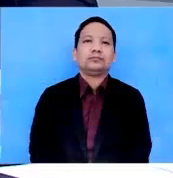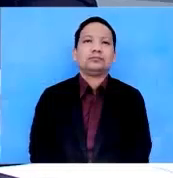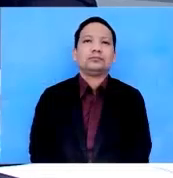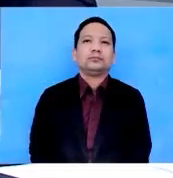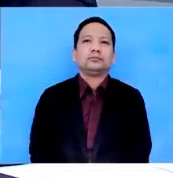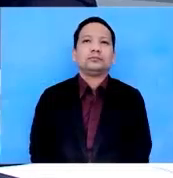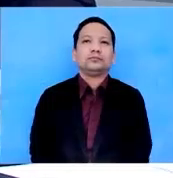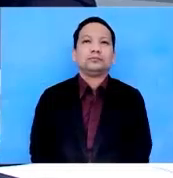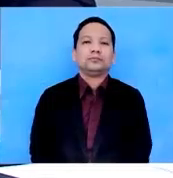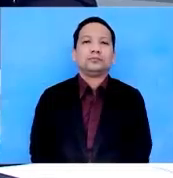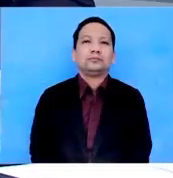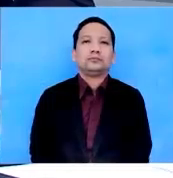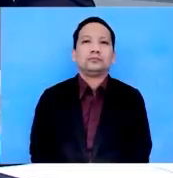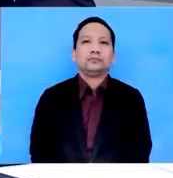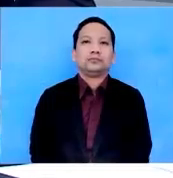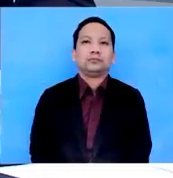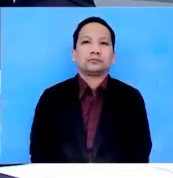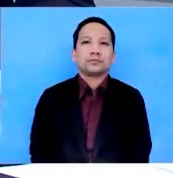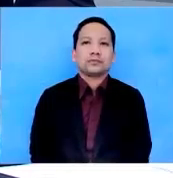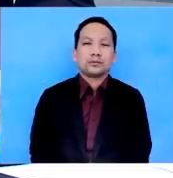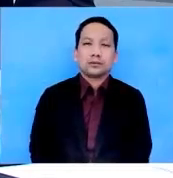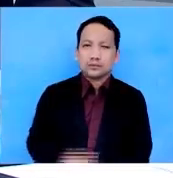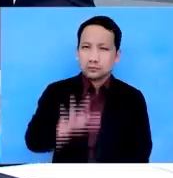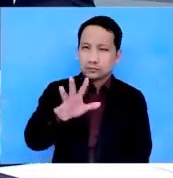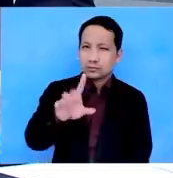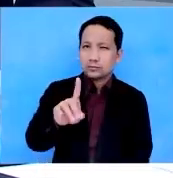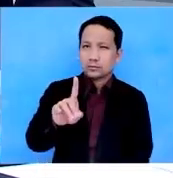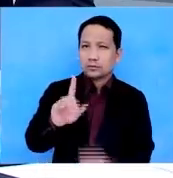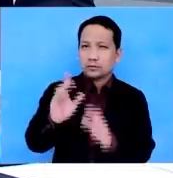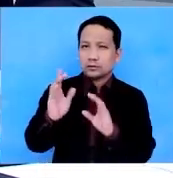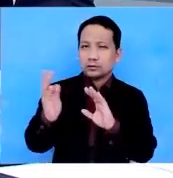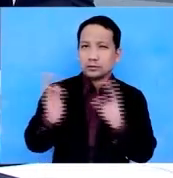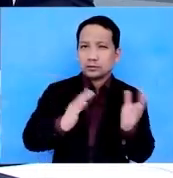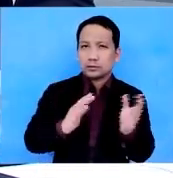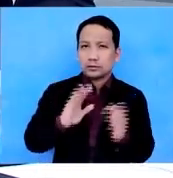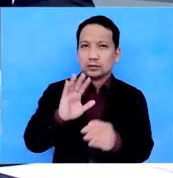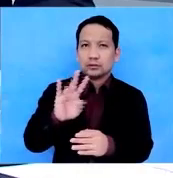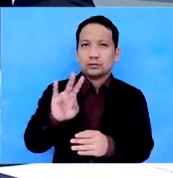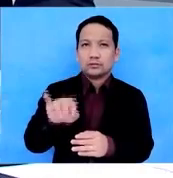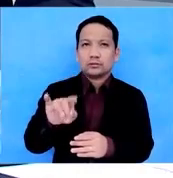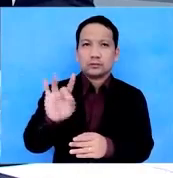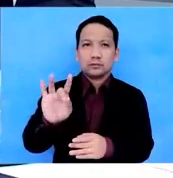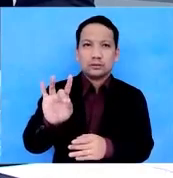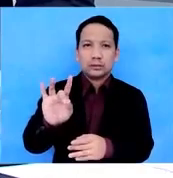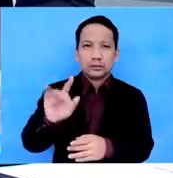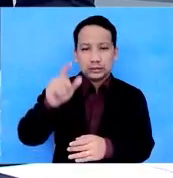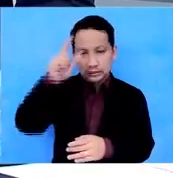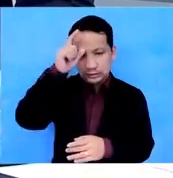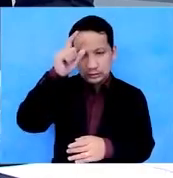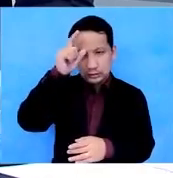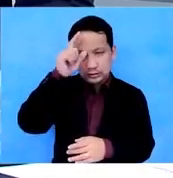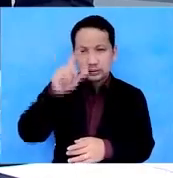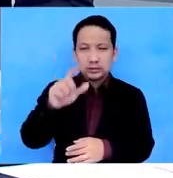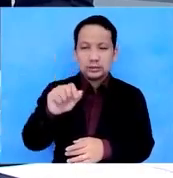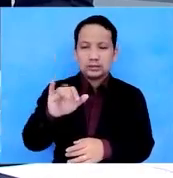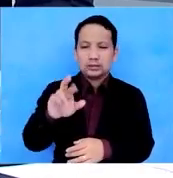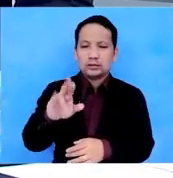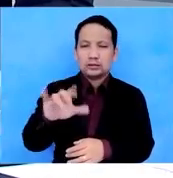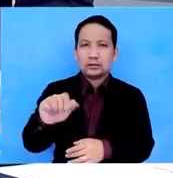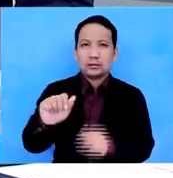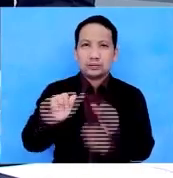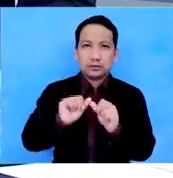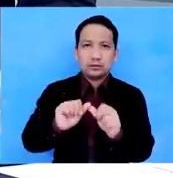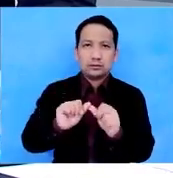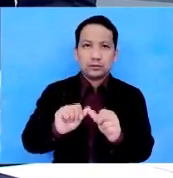Umabot na sa higit 41,000 ang namatay sa magnitude 7.8 na lindol sa Turkey at Syria. Patuloy naman ang rescue operations